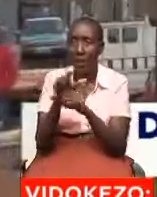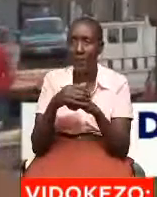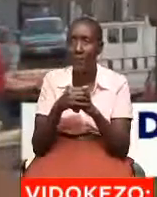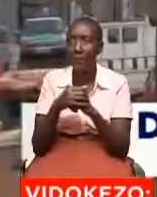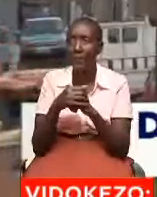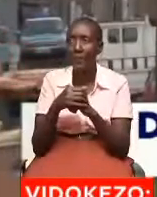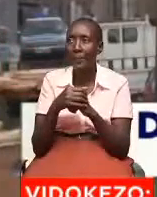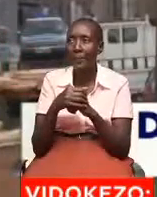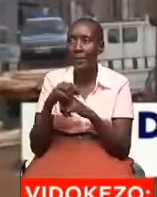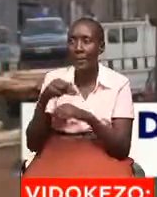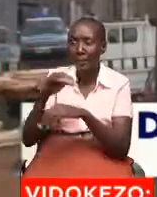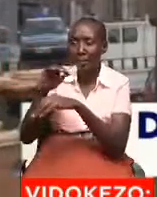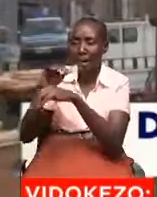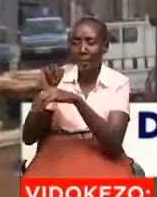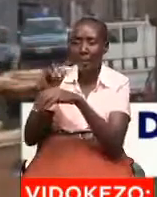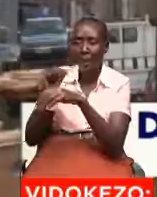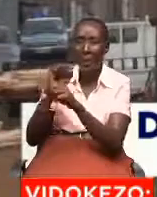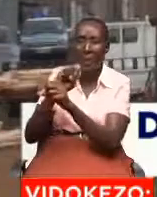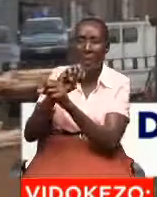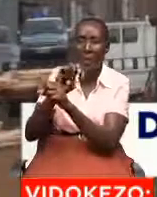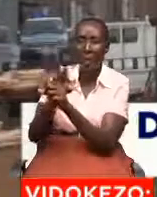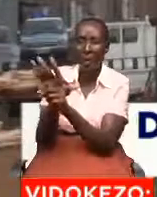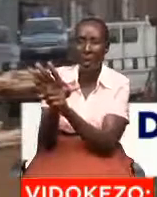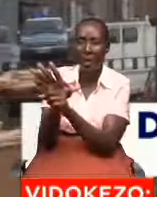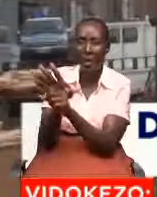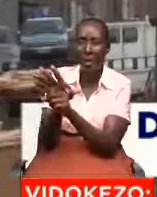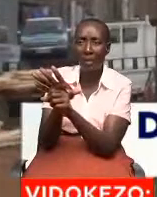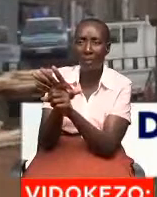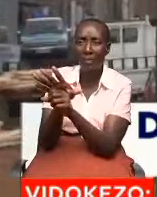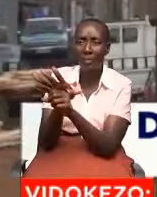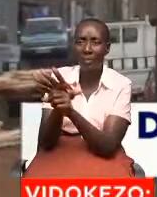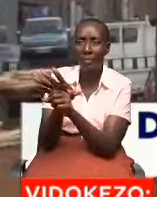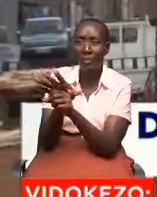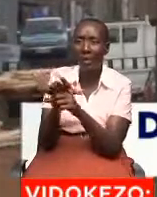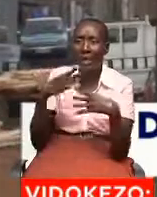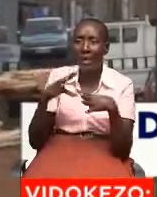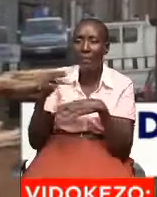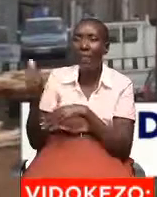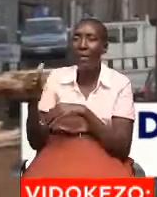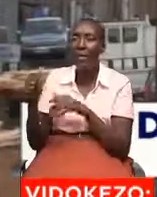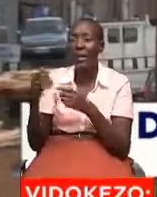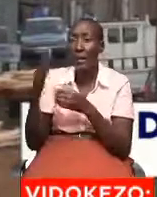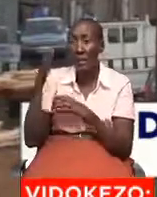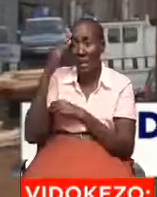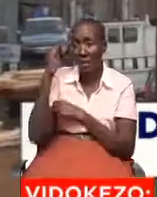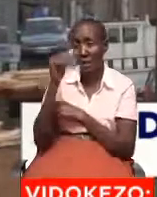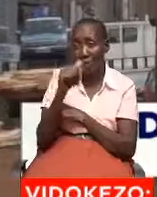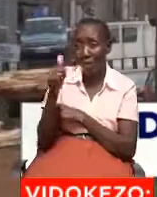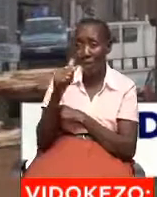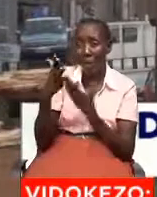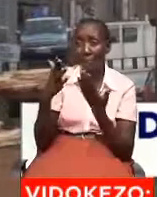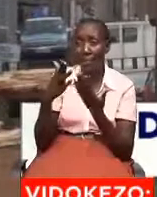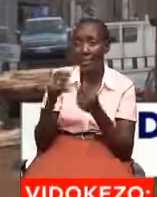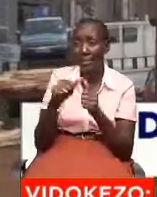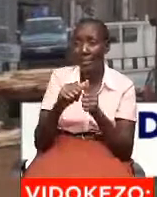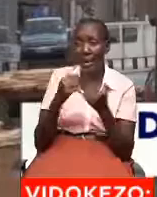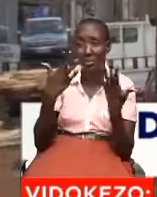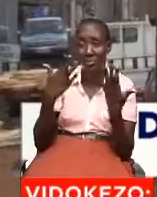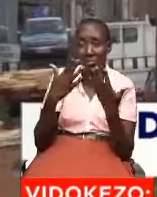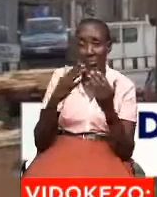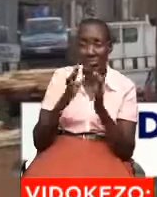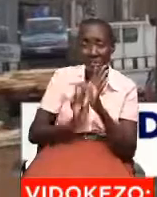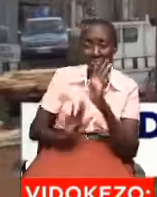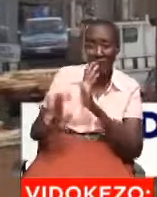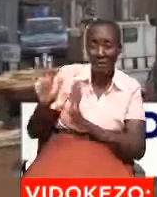been called corona and some other people that I know are a bit distant, but